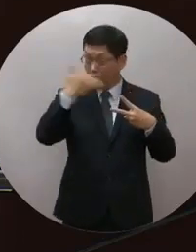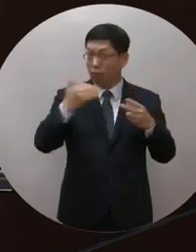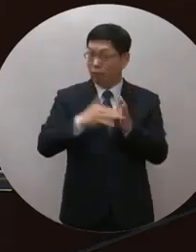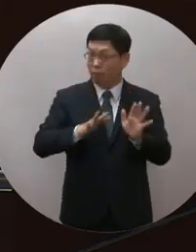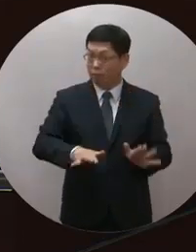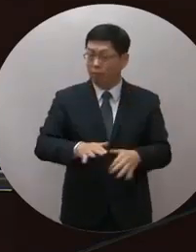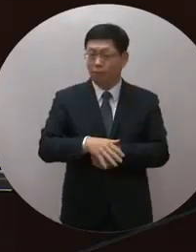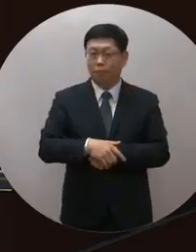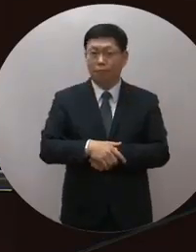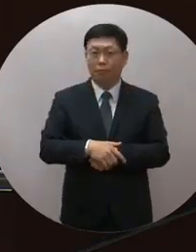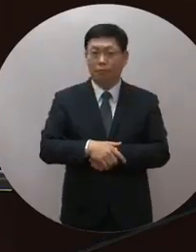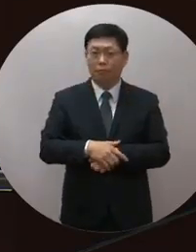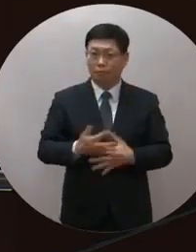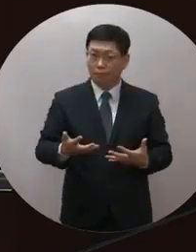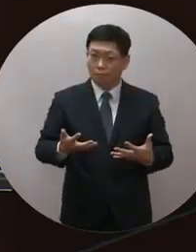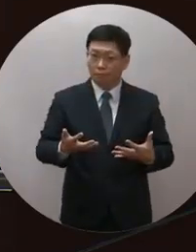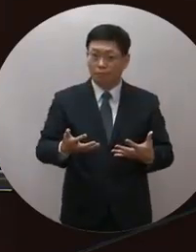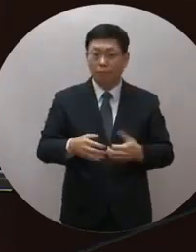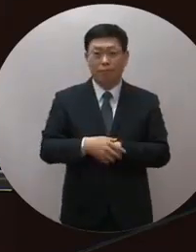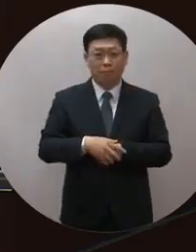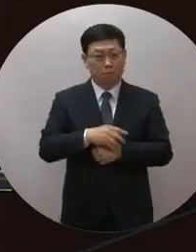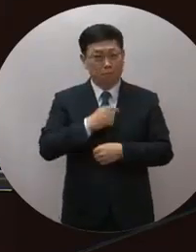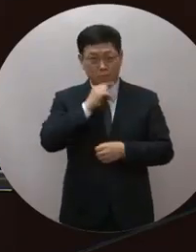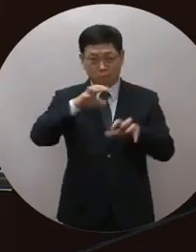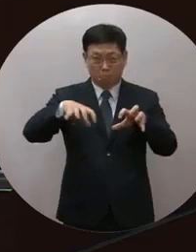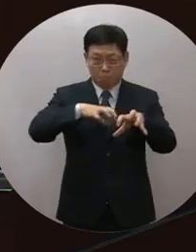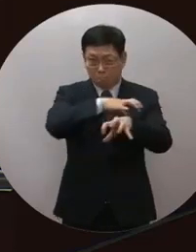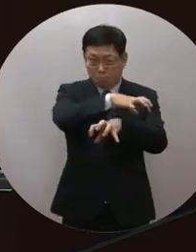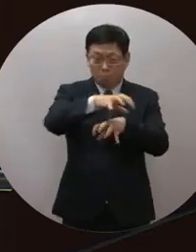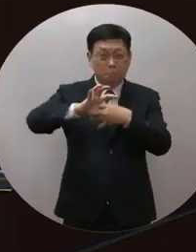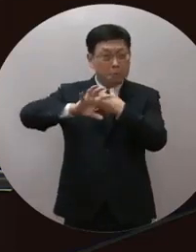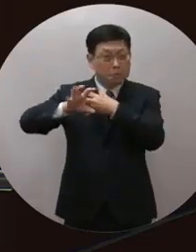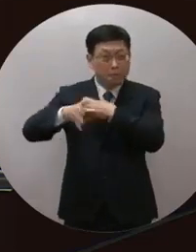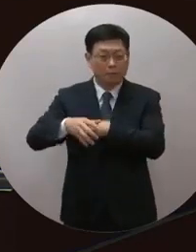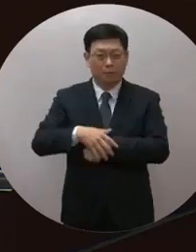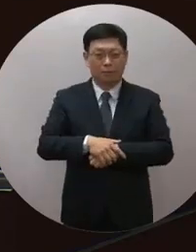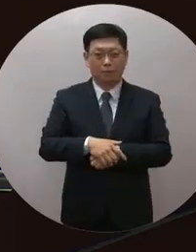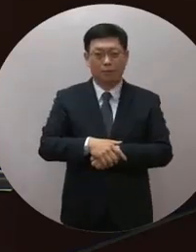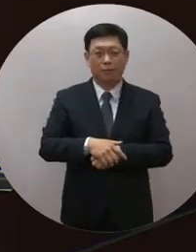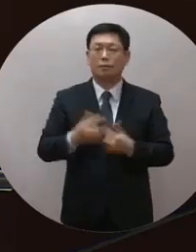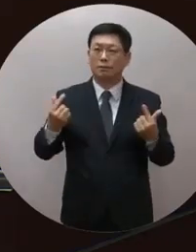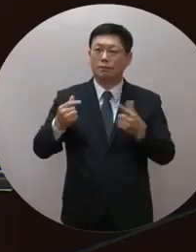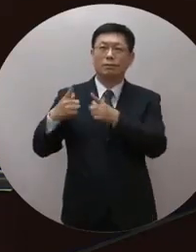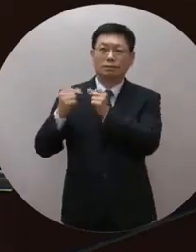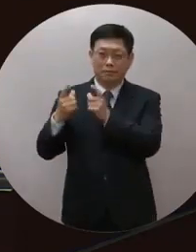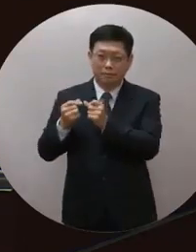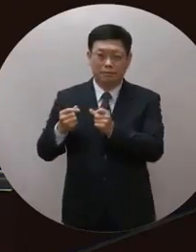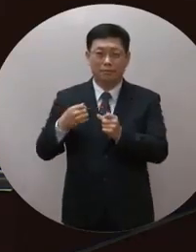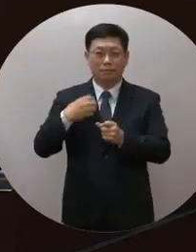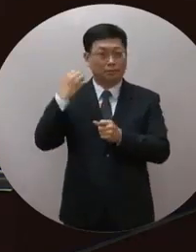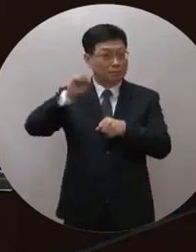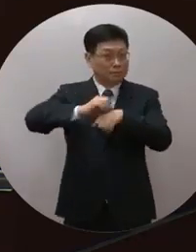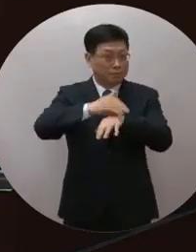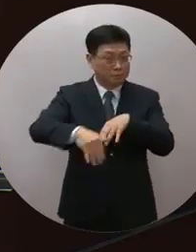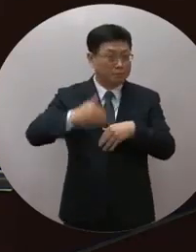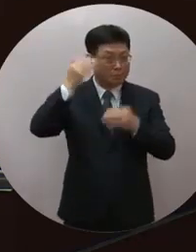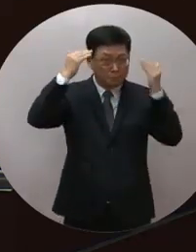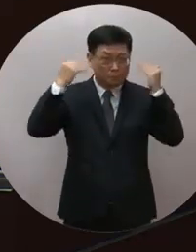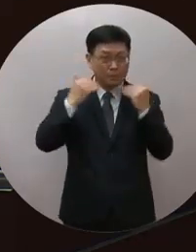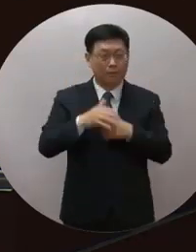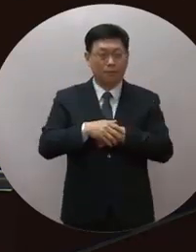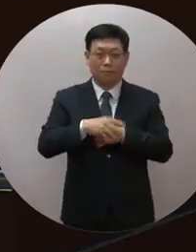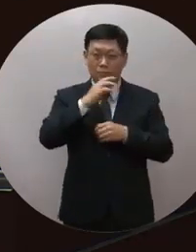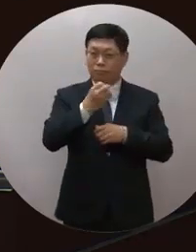直到今天，我们看周边的国家，无论是日本、新加坡、韩